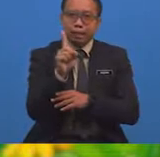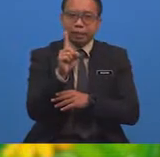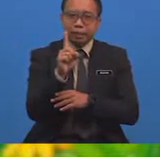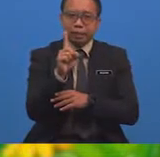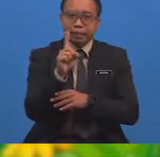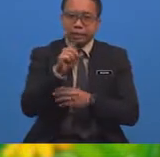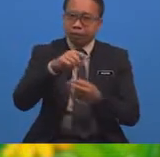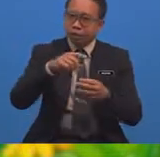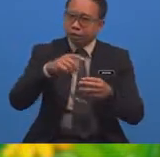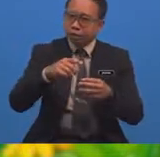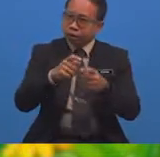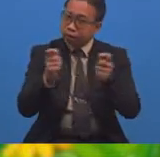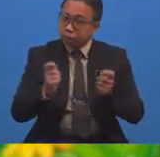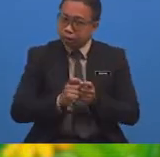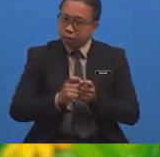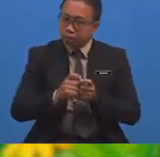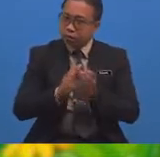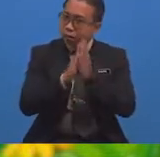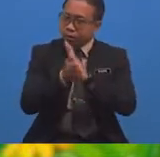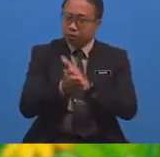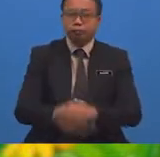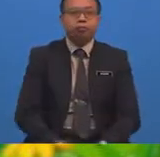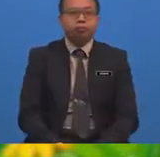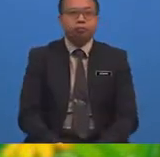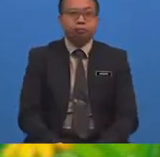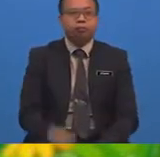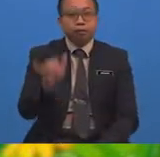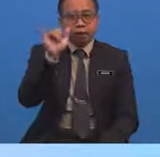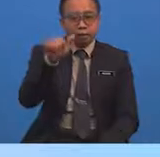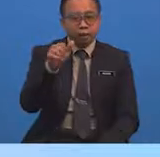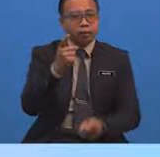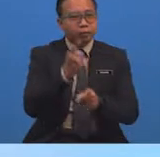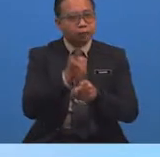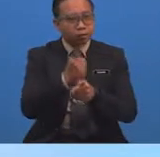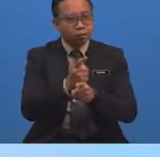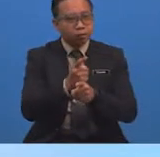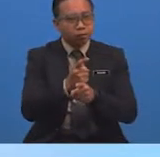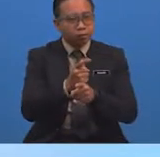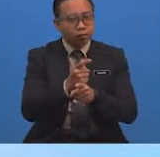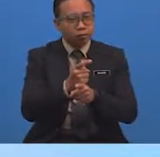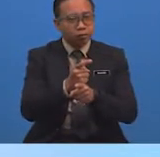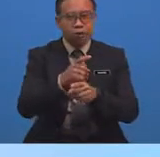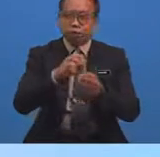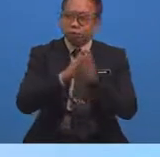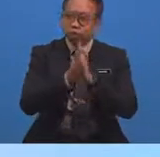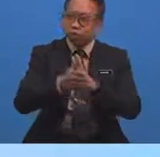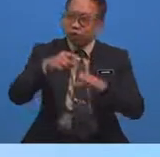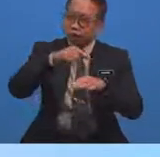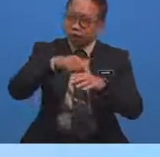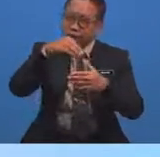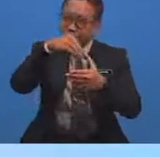situasi ini berlaku ya betul situasi ini berlaku